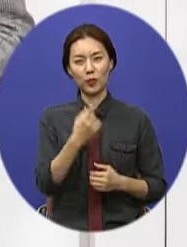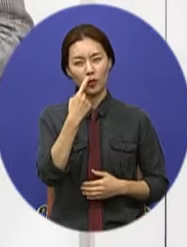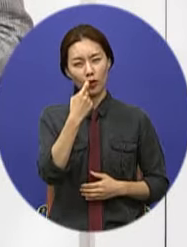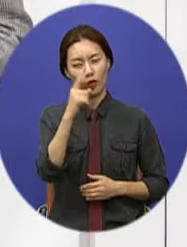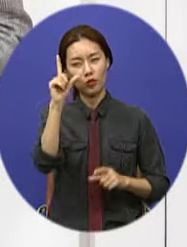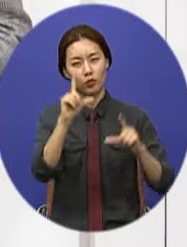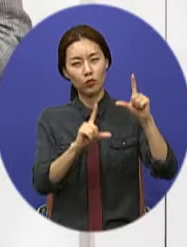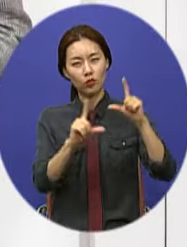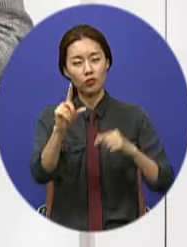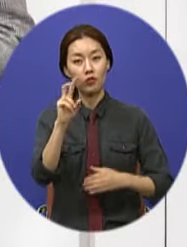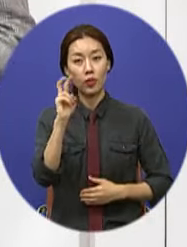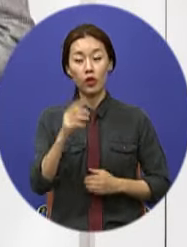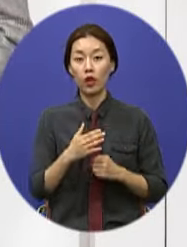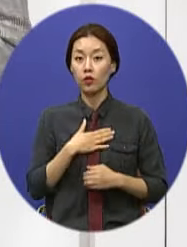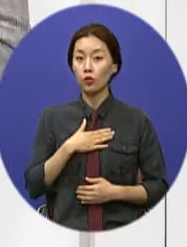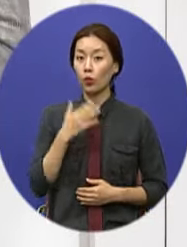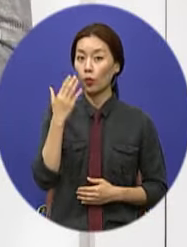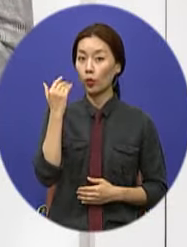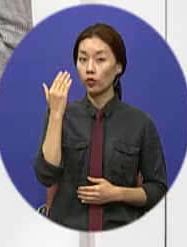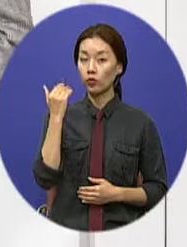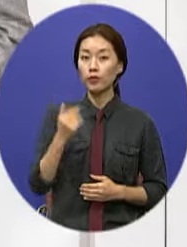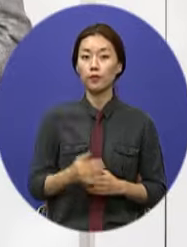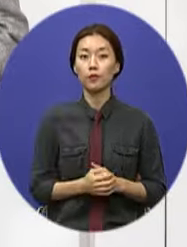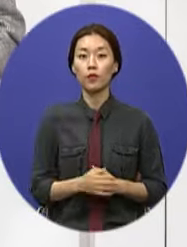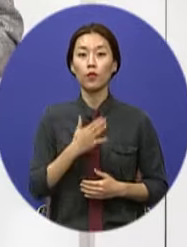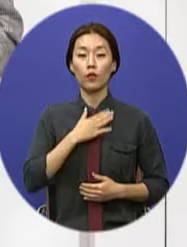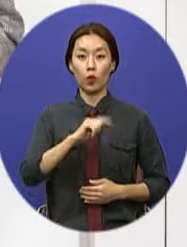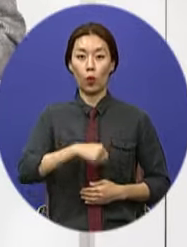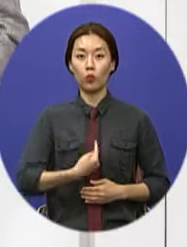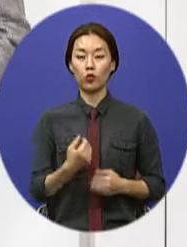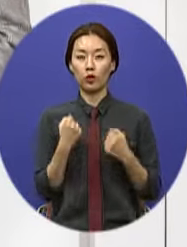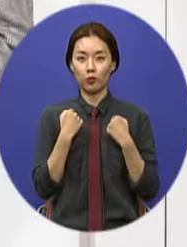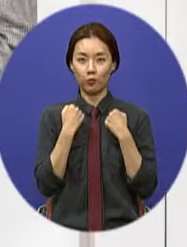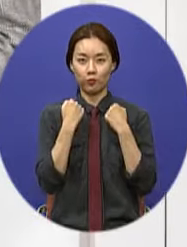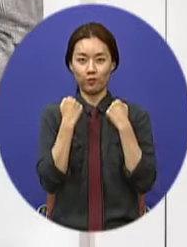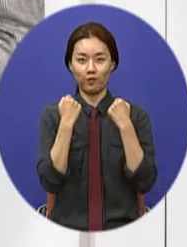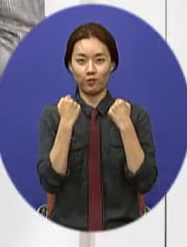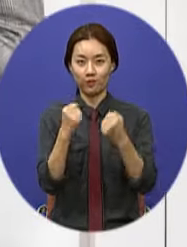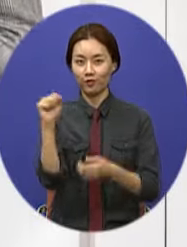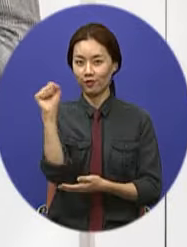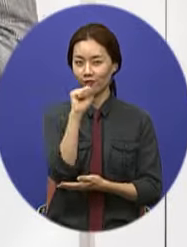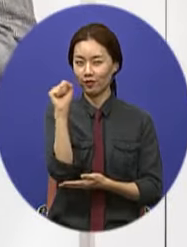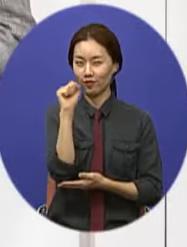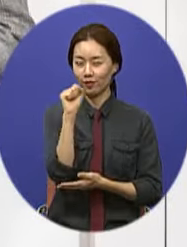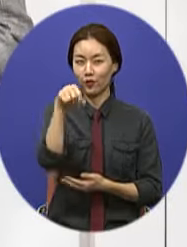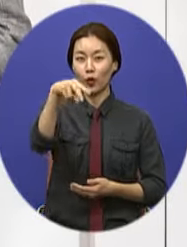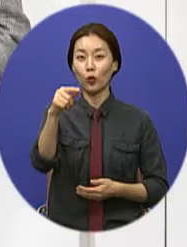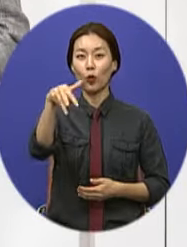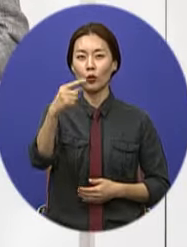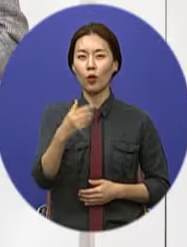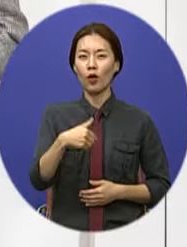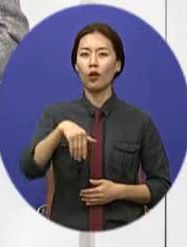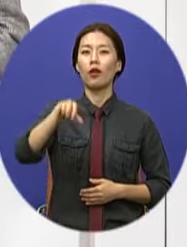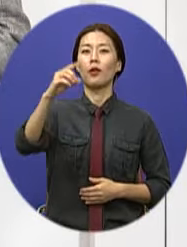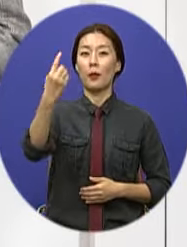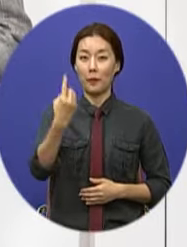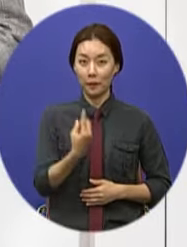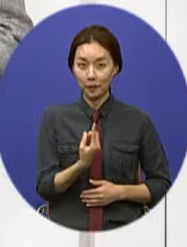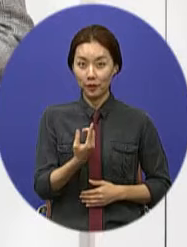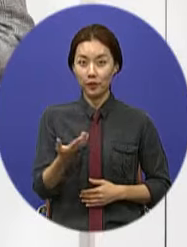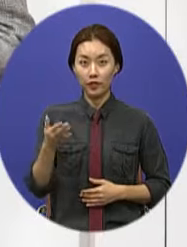속초겠네, 그죠? 저도 네. 며칠 전에 혼자 운전을 해가지고 속초까지 갔어요. 아. 예.